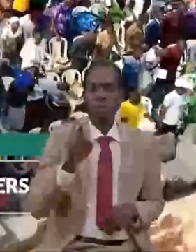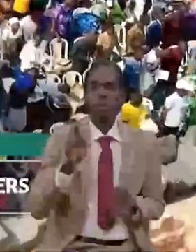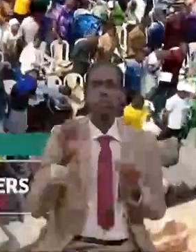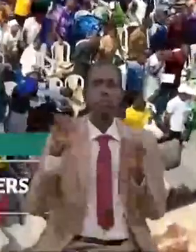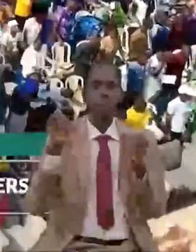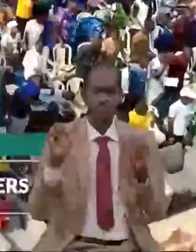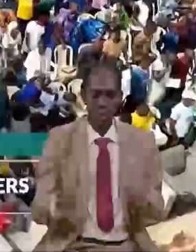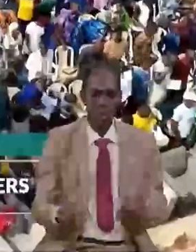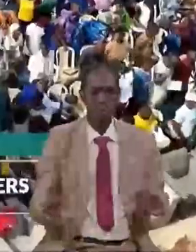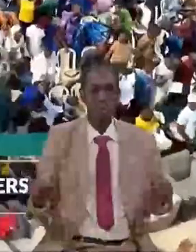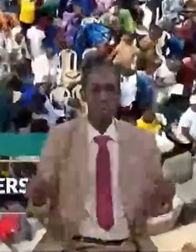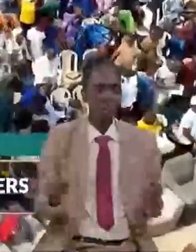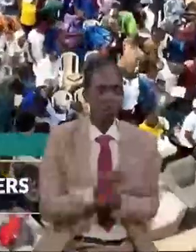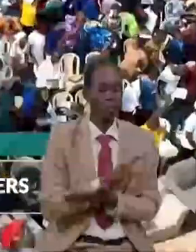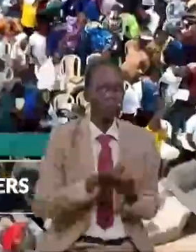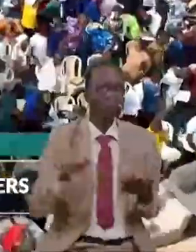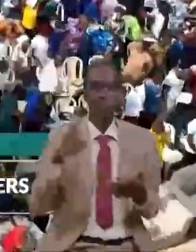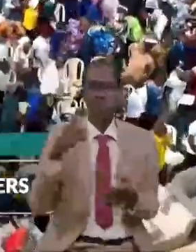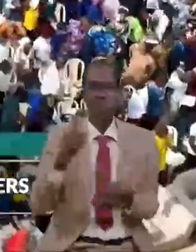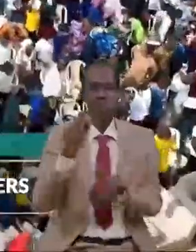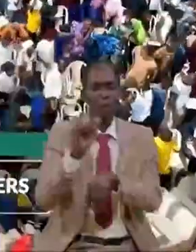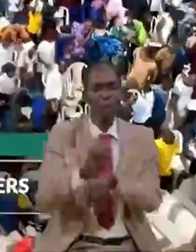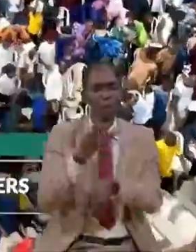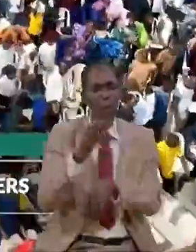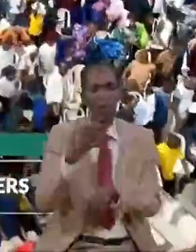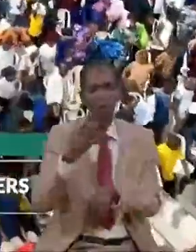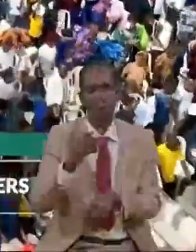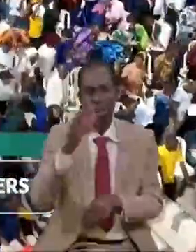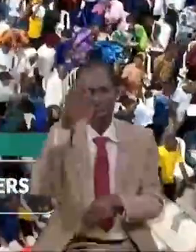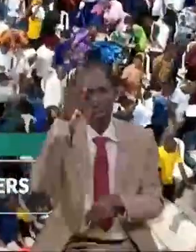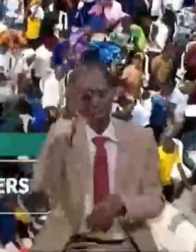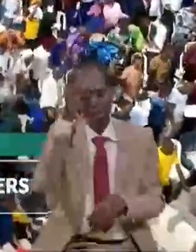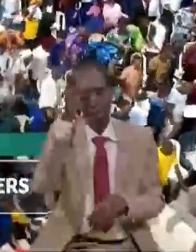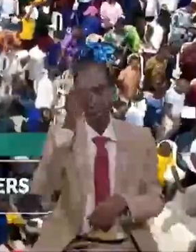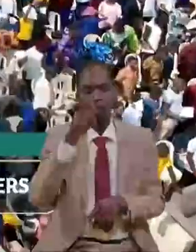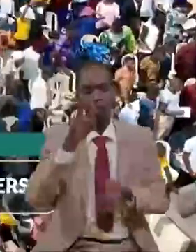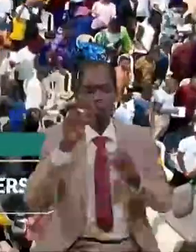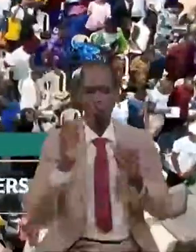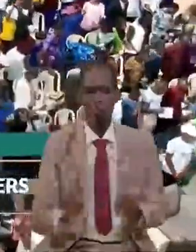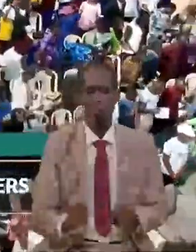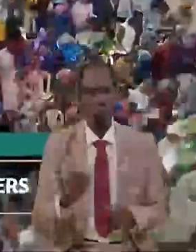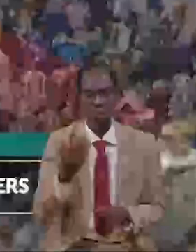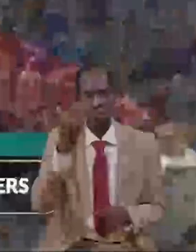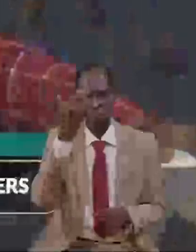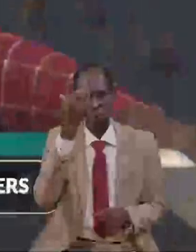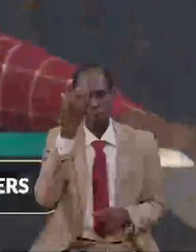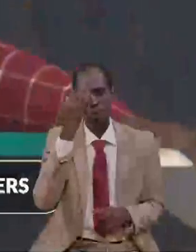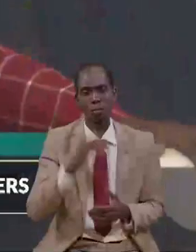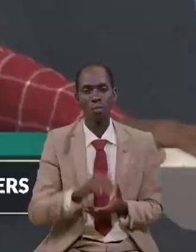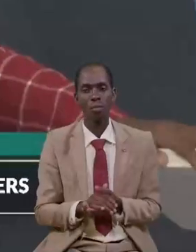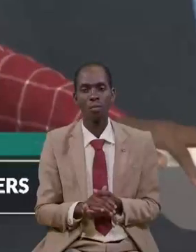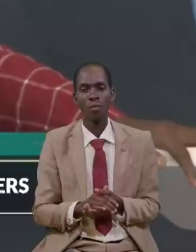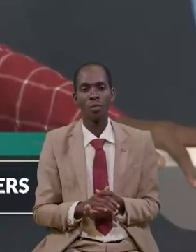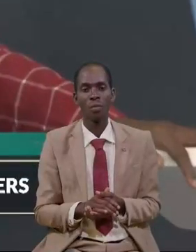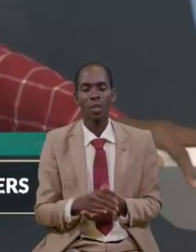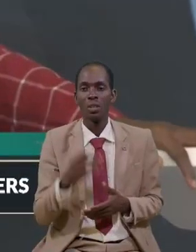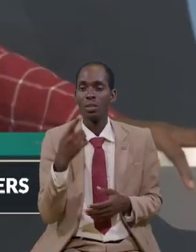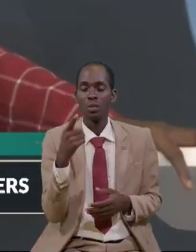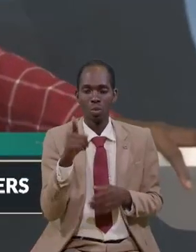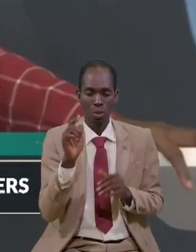Tu peux détruire les œuvres du diable. Tu peux discerner. Tu peux